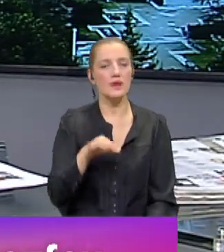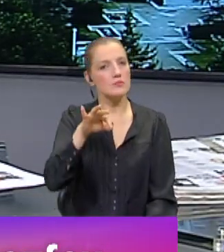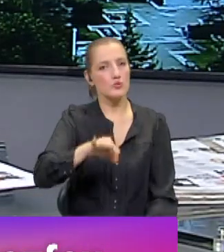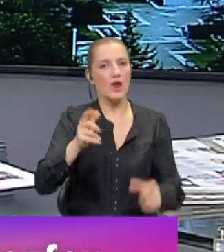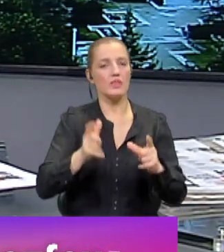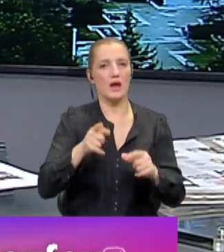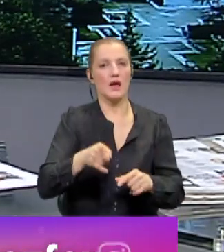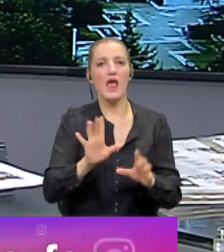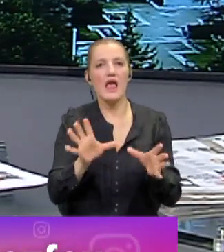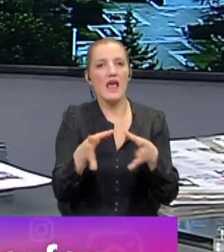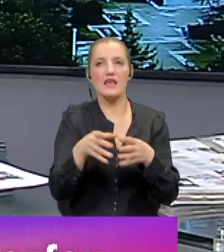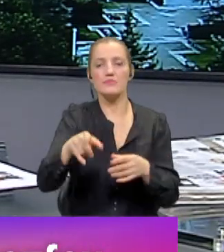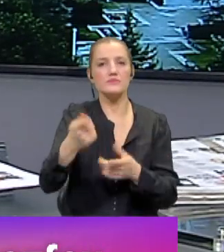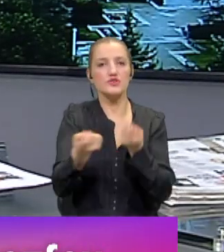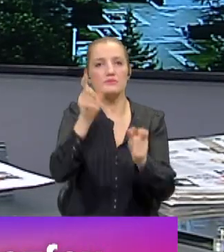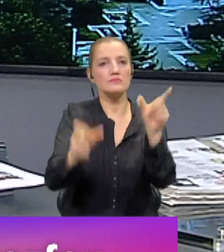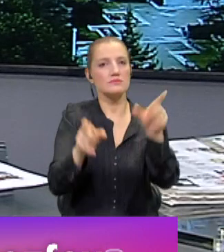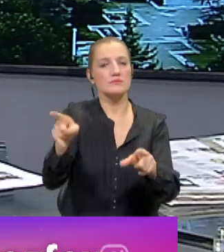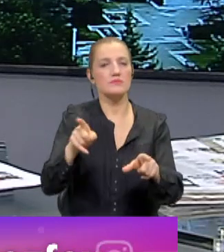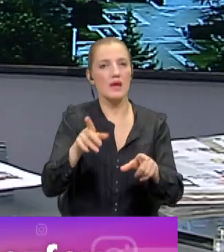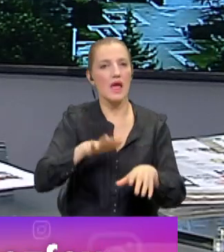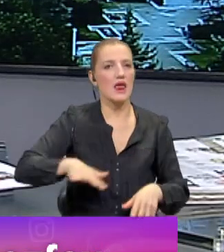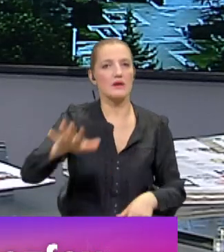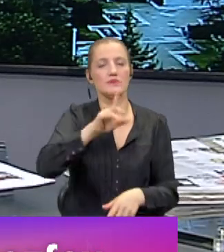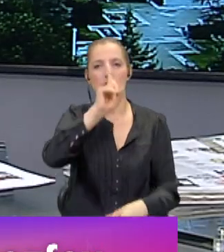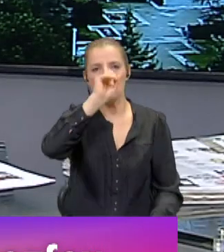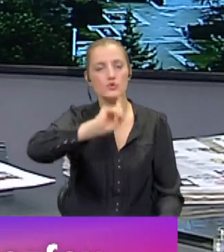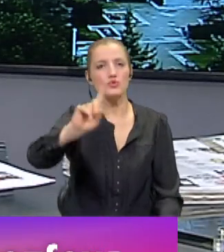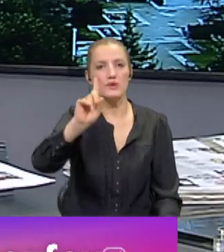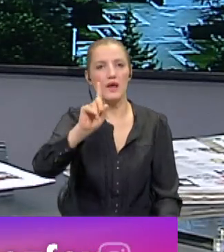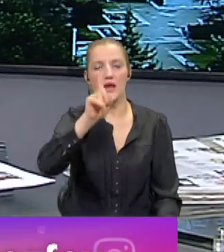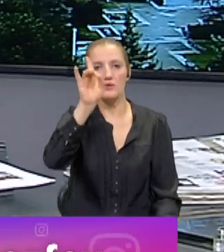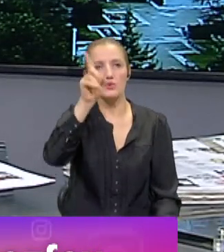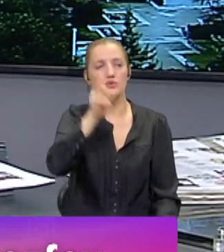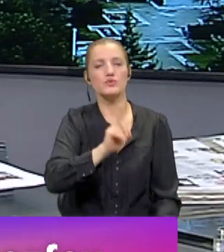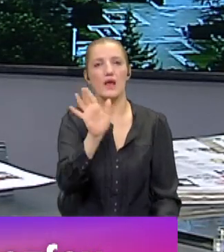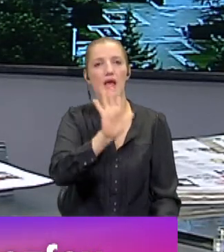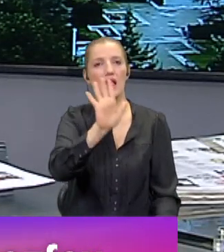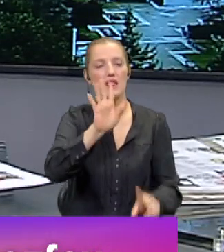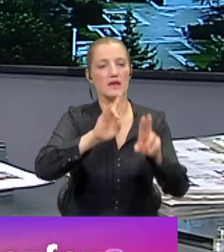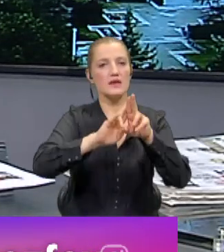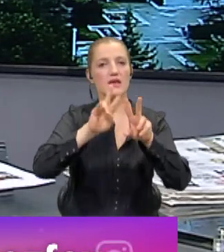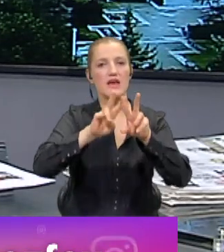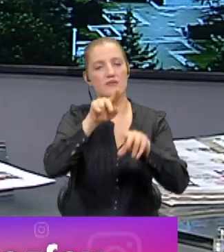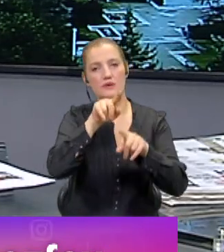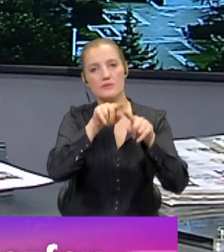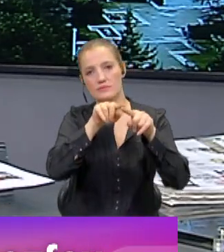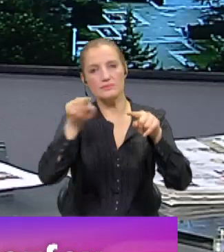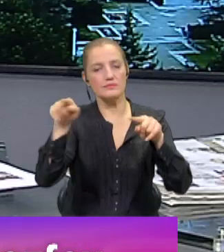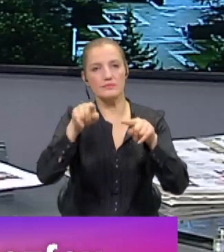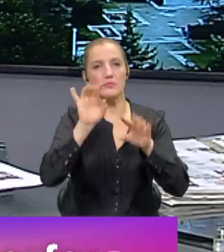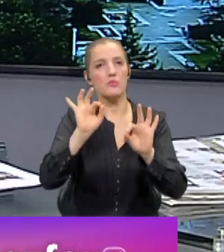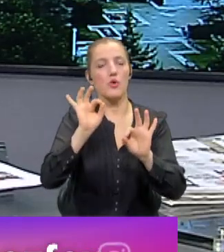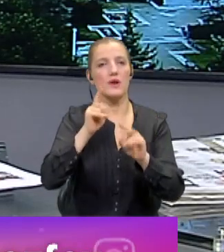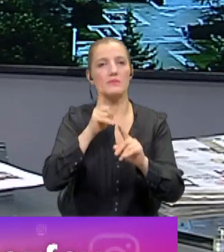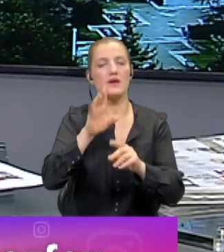buradaki ekibin tamamı 200D 50'nin altında yada yüzde 50 seviyesinde böyle